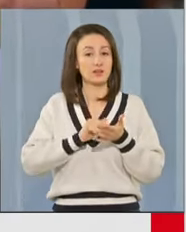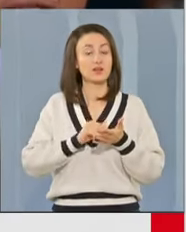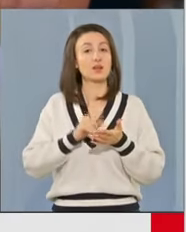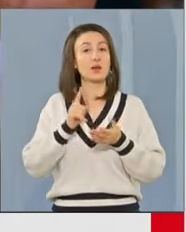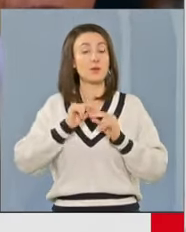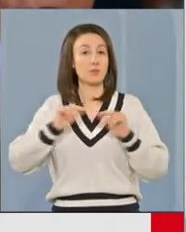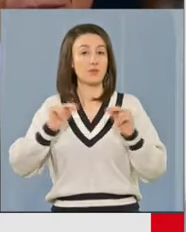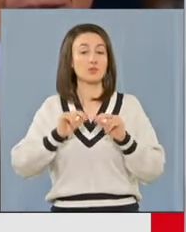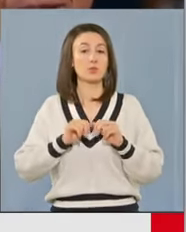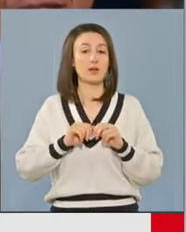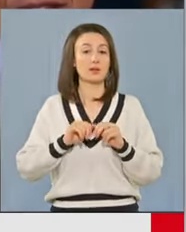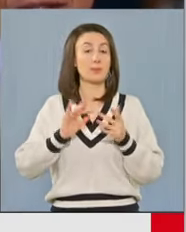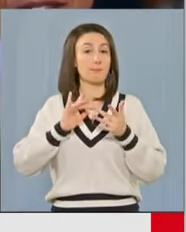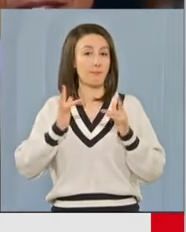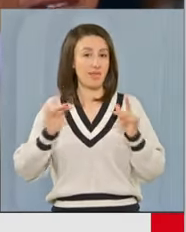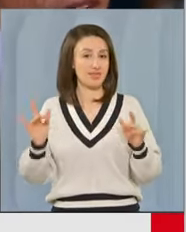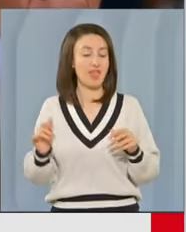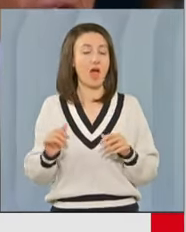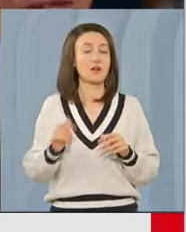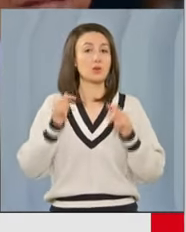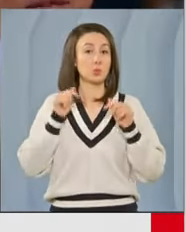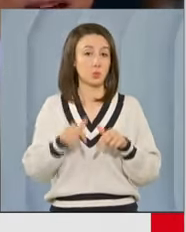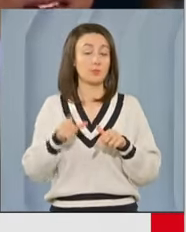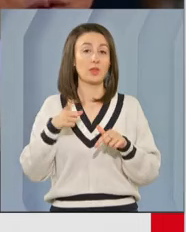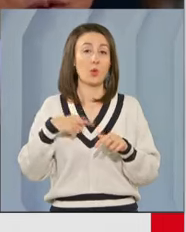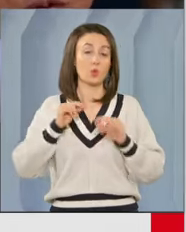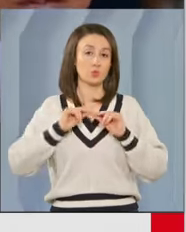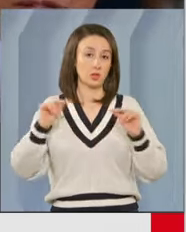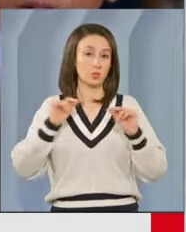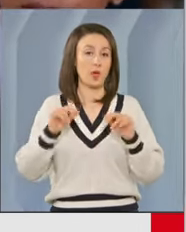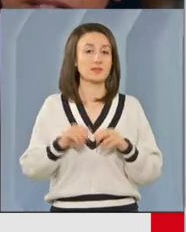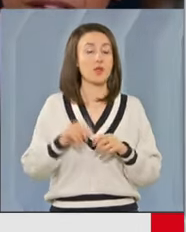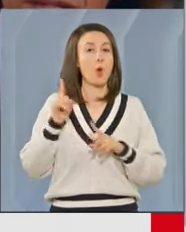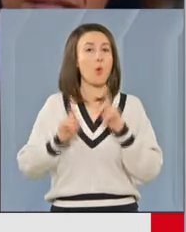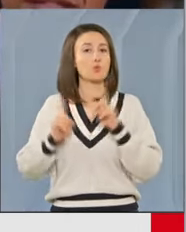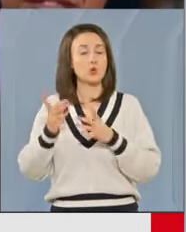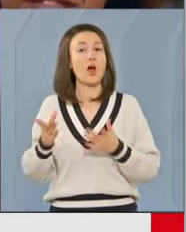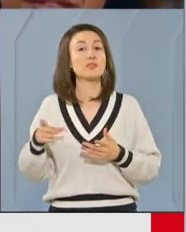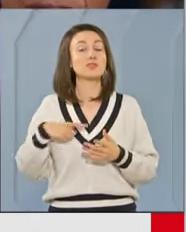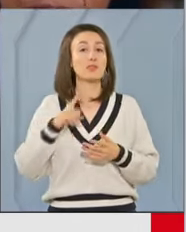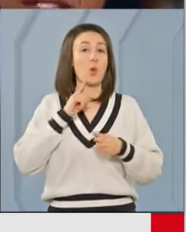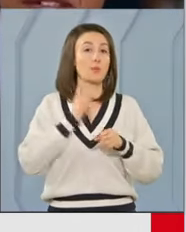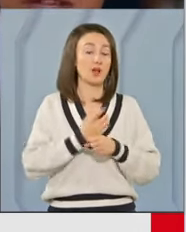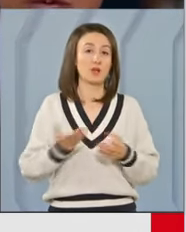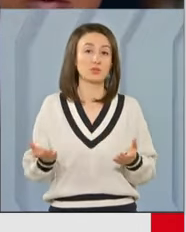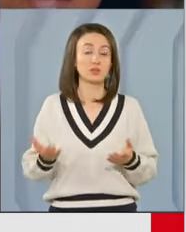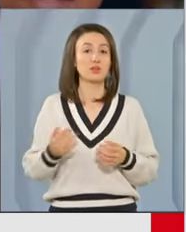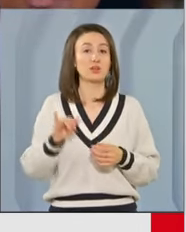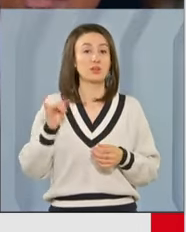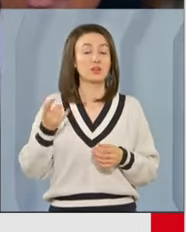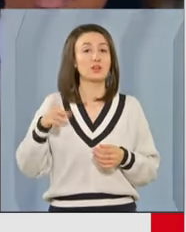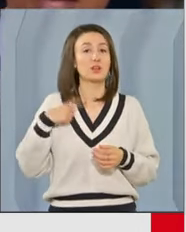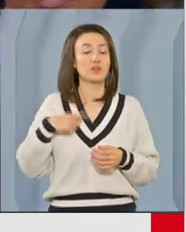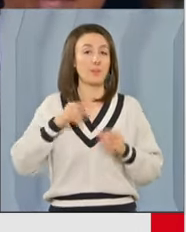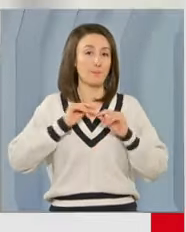disciplina educația media care în prezent este o disciplină opțională să fie obligatorie și să